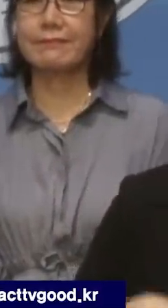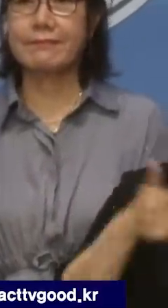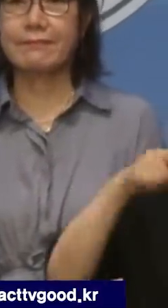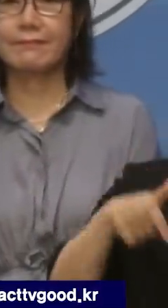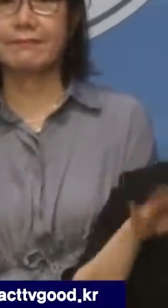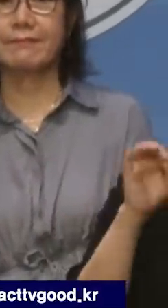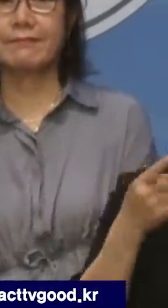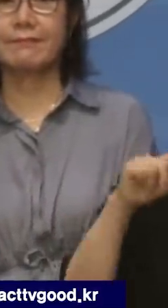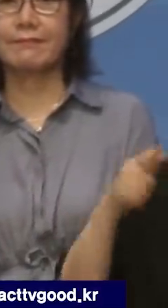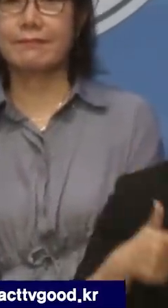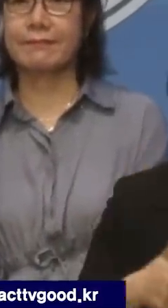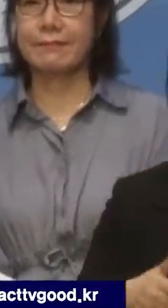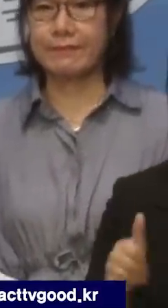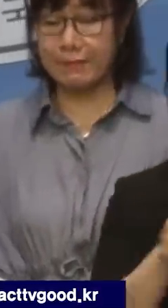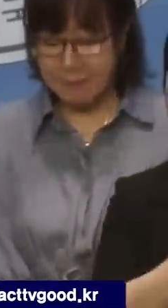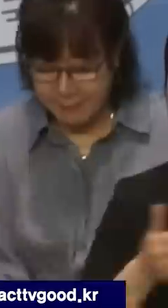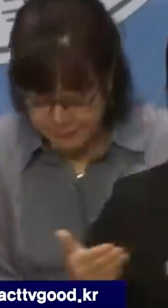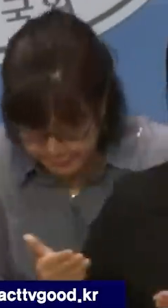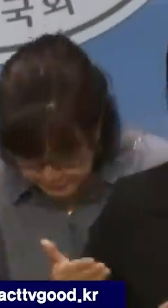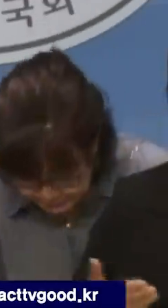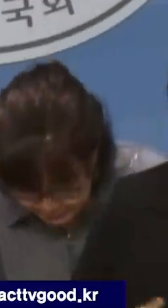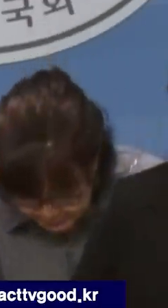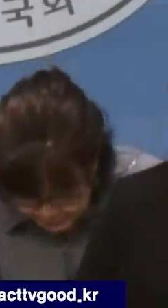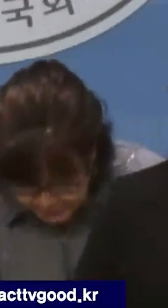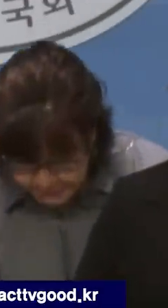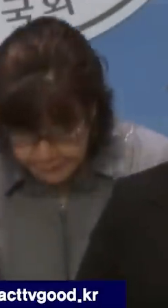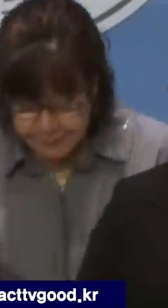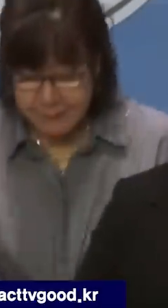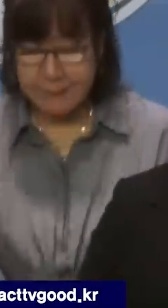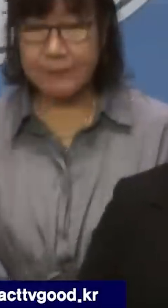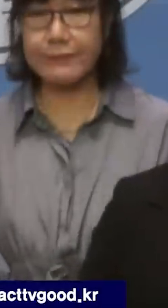권호금 소상공인위원회 수석부위원장님 오셨습니다.